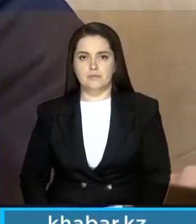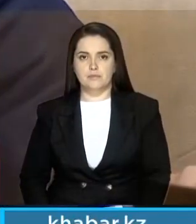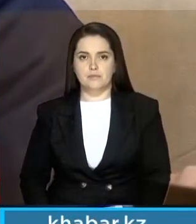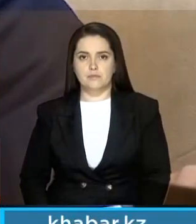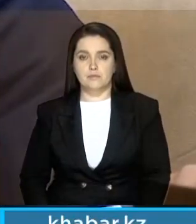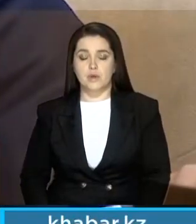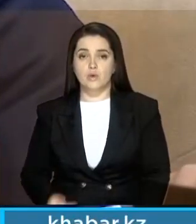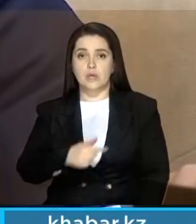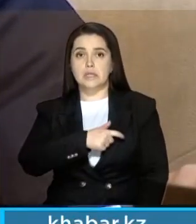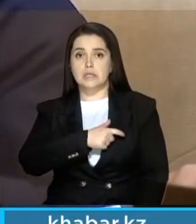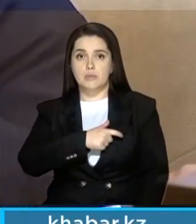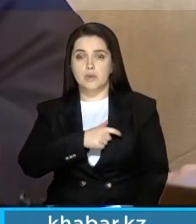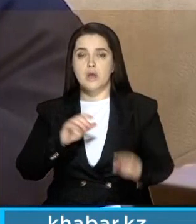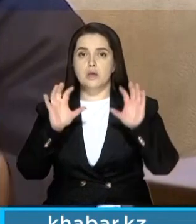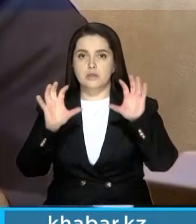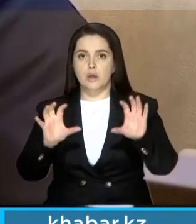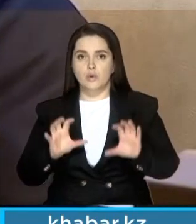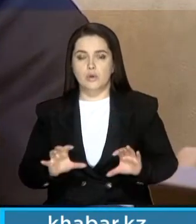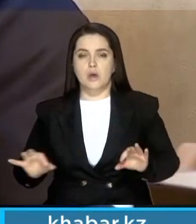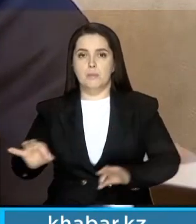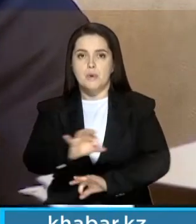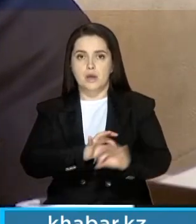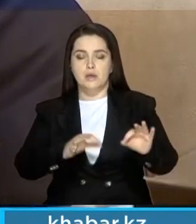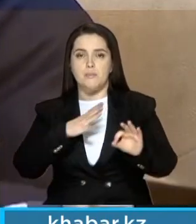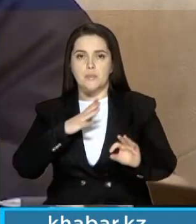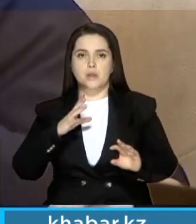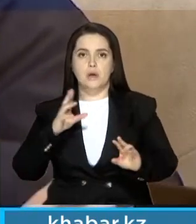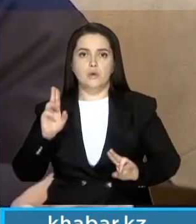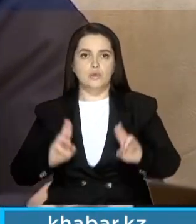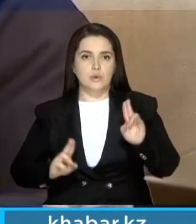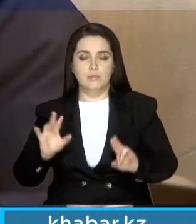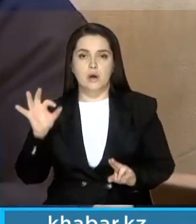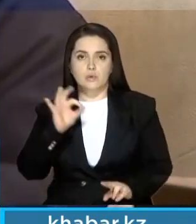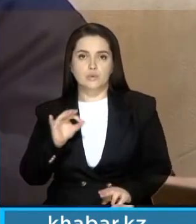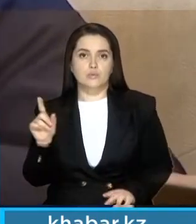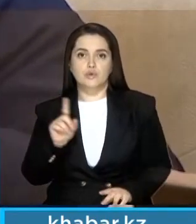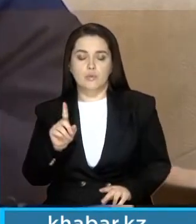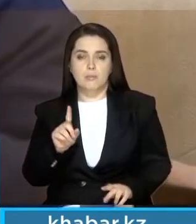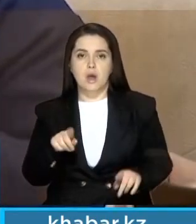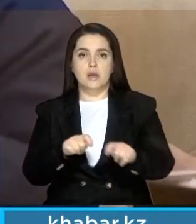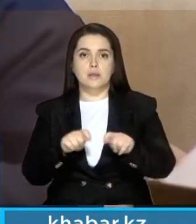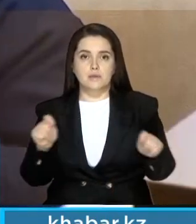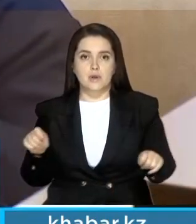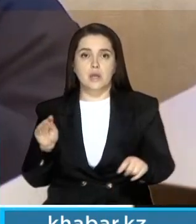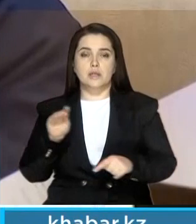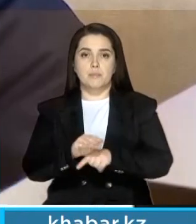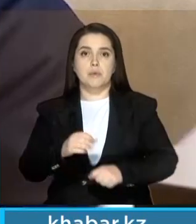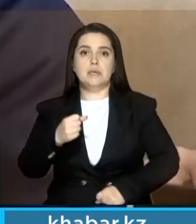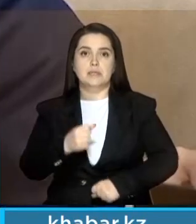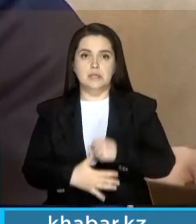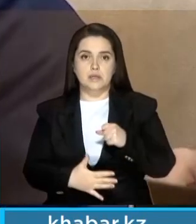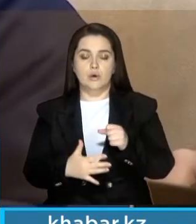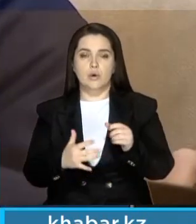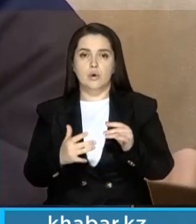инициировано депутатами законопроекта, еще прозвучала норма о том, чтобы открывались дополнительные центры с